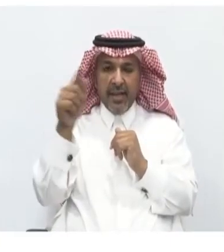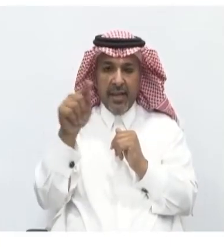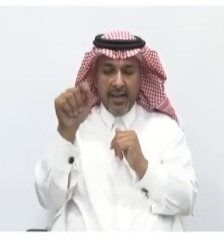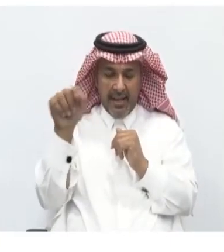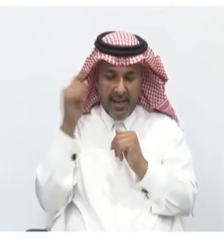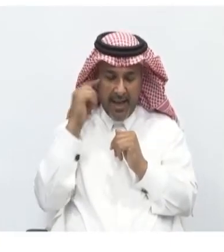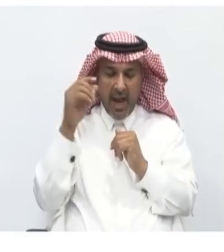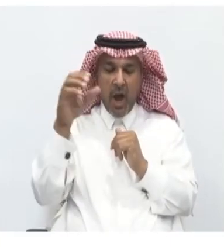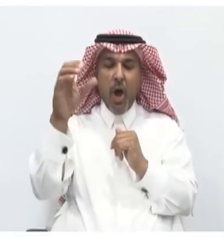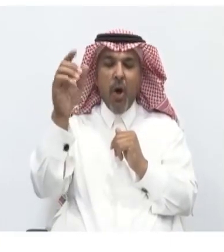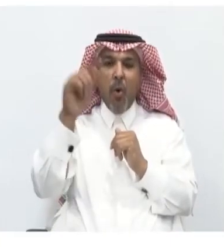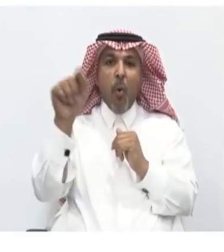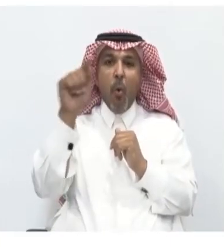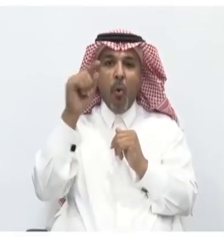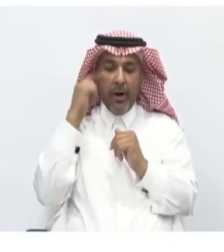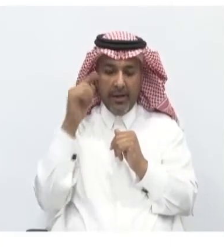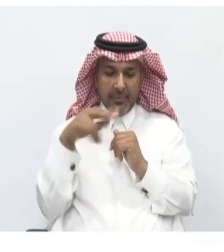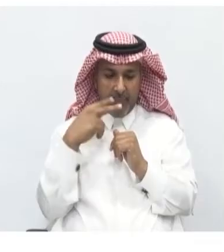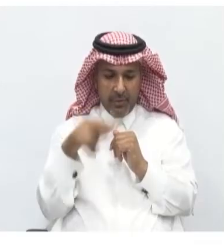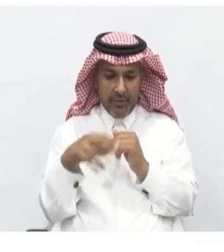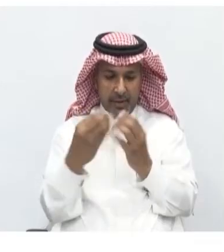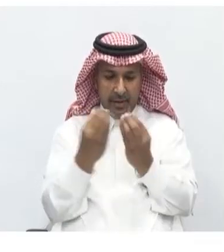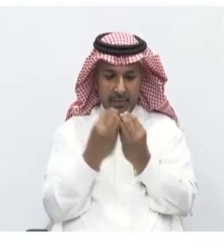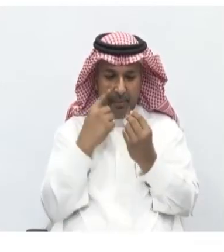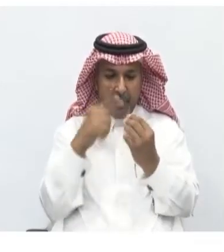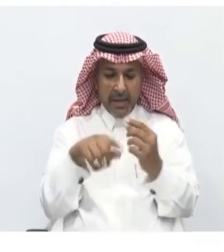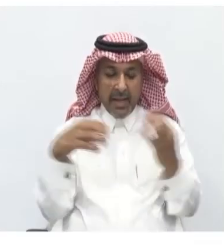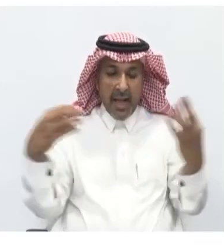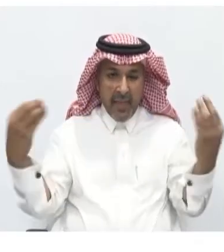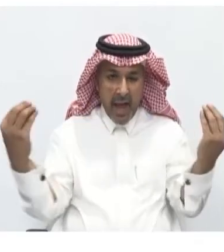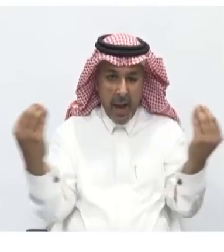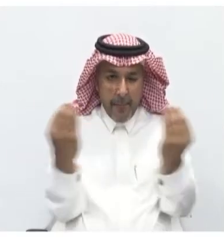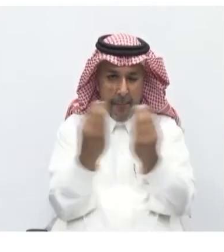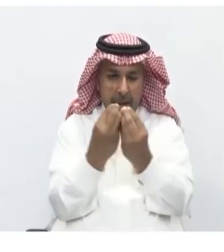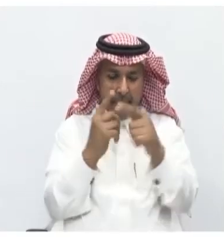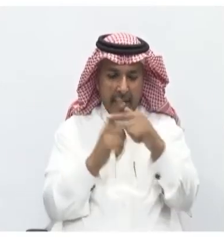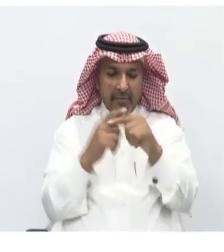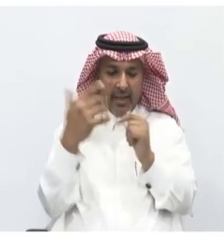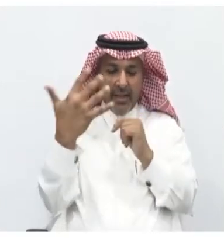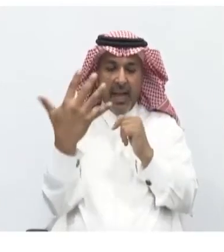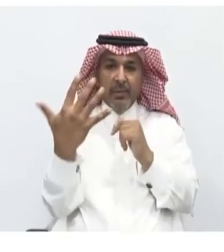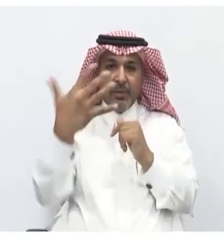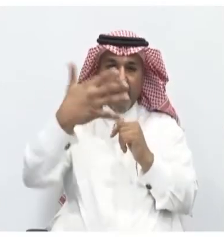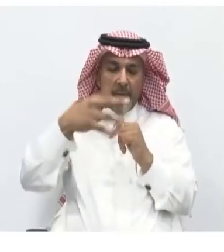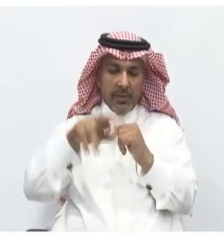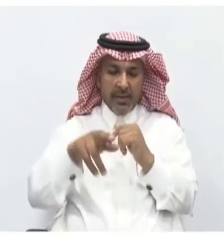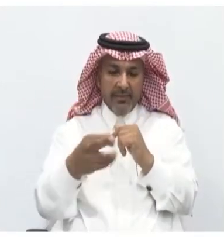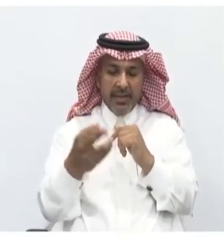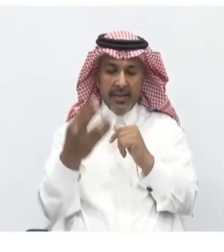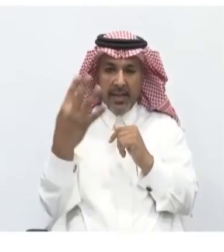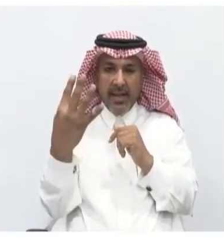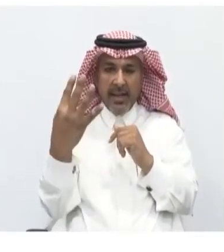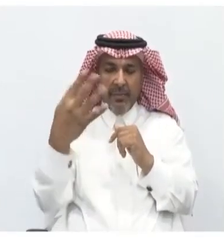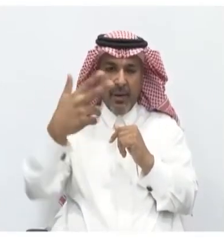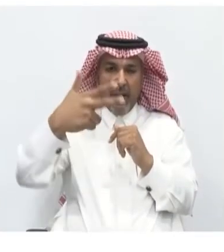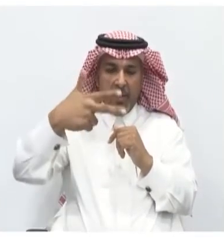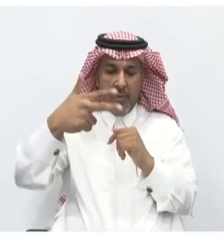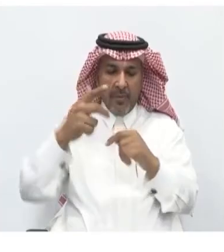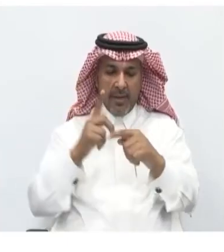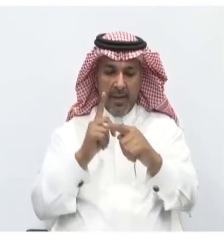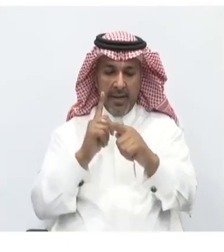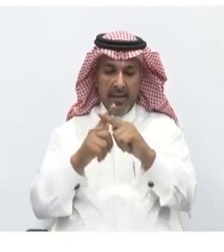ساستخرج القيمه هنا لوحدها ثم قوم بالجمع سيصبح الناتج 319.36